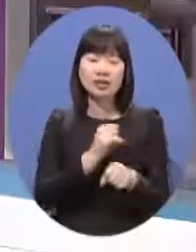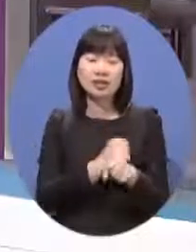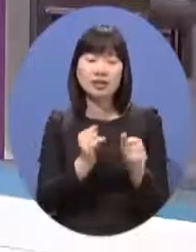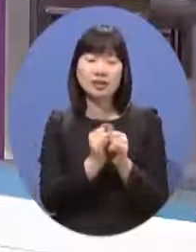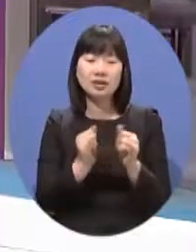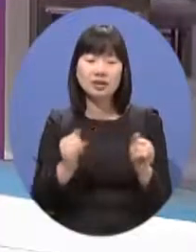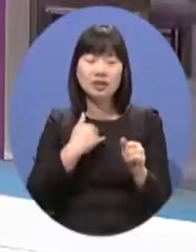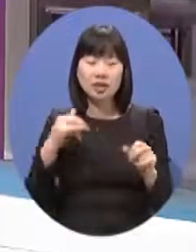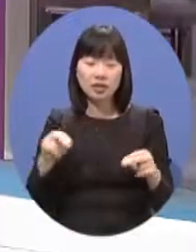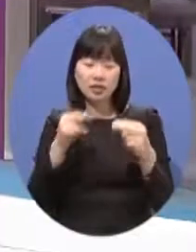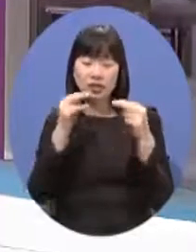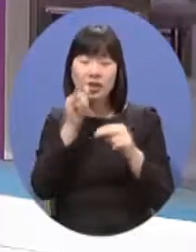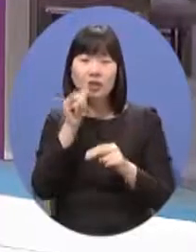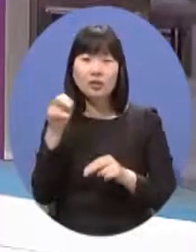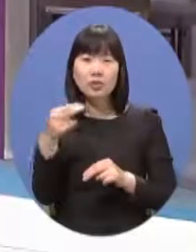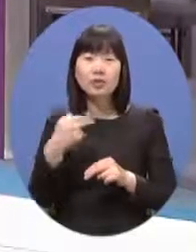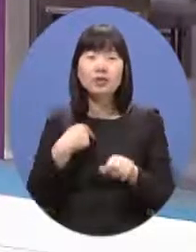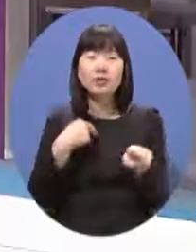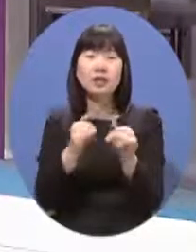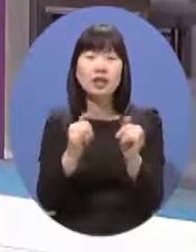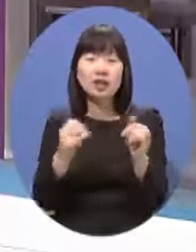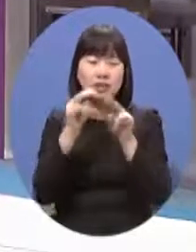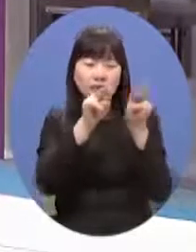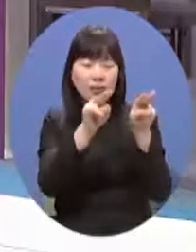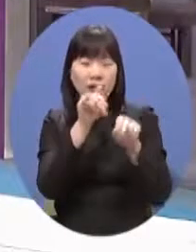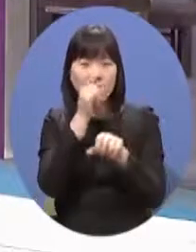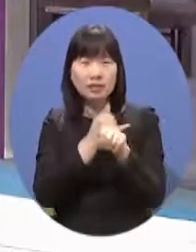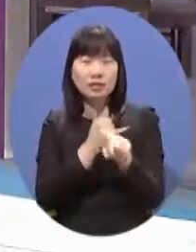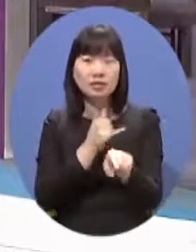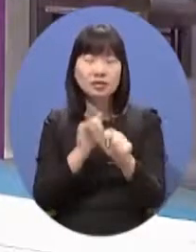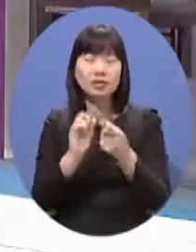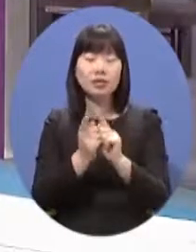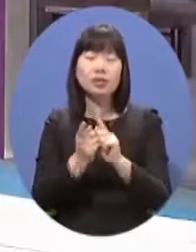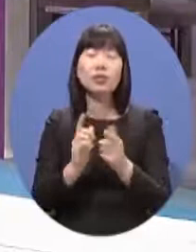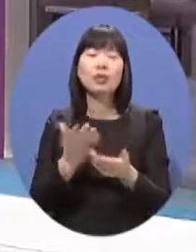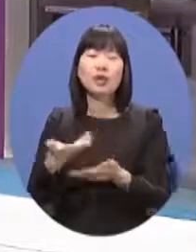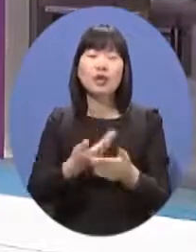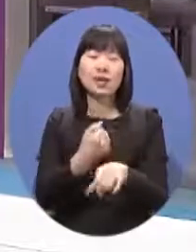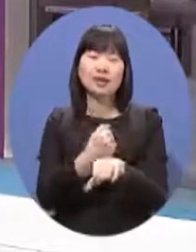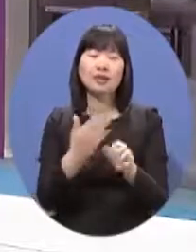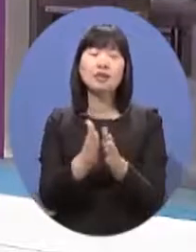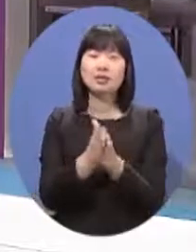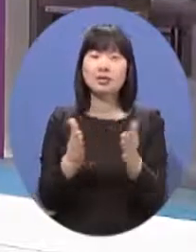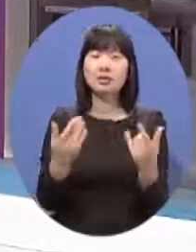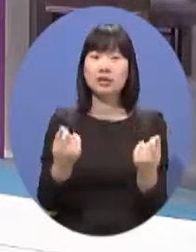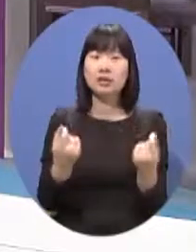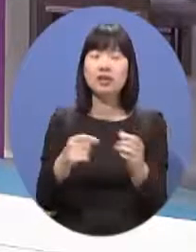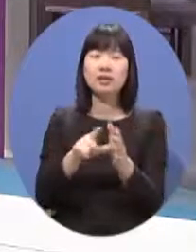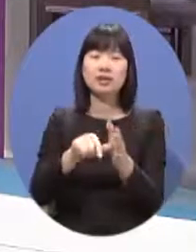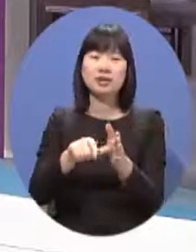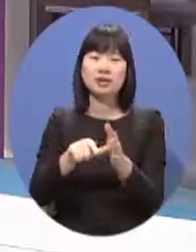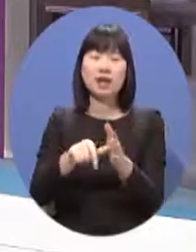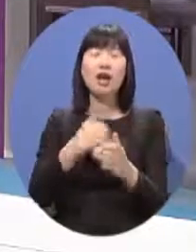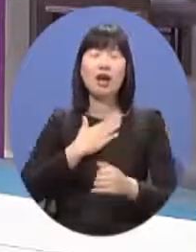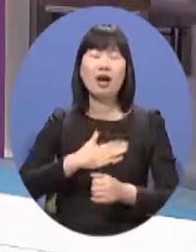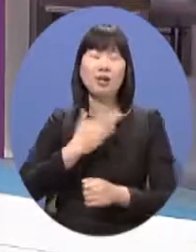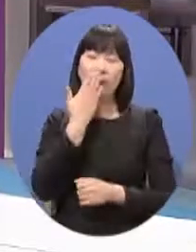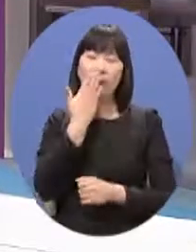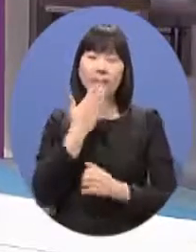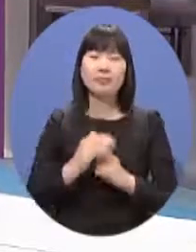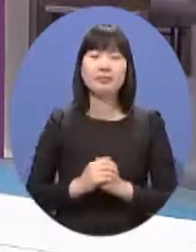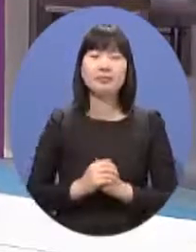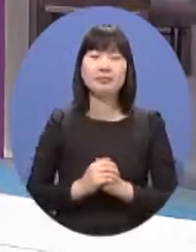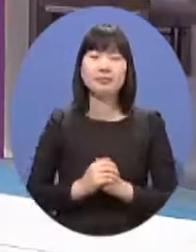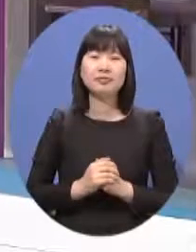사람이 나를 쳐다봐주고 내가 그 사람을 쳐다보는 게 상호작용의 시작이구나 하는 걸 요 시기에 네. 이렇게 알 수 있게 됩니다.